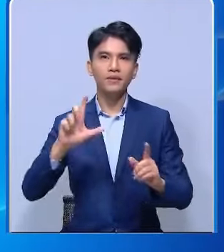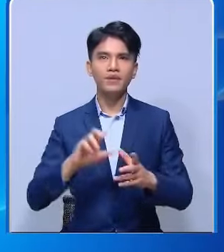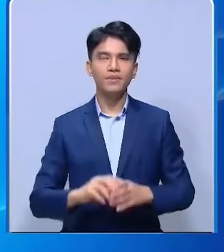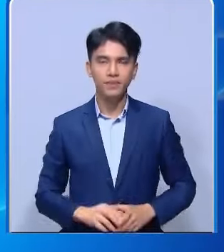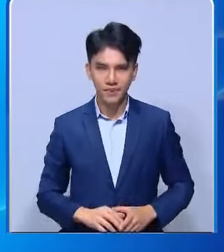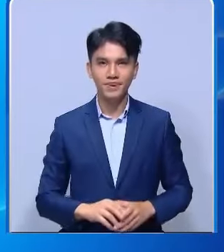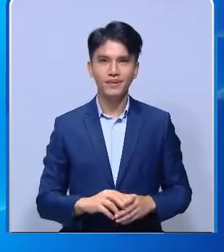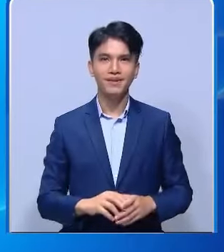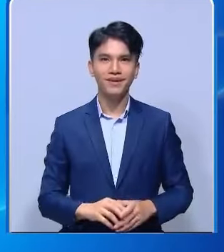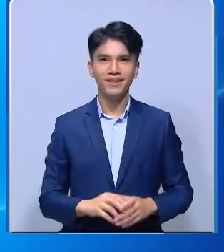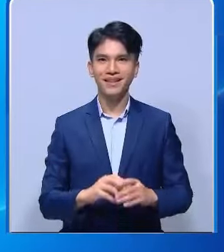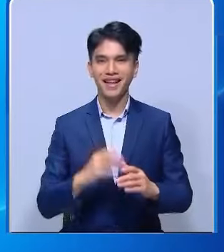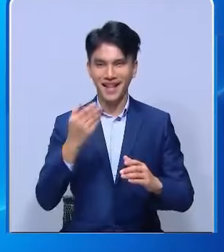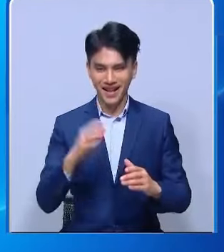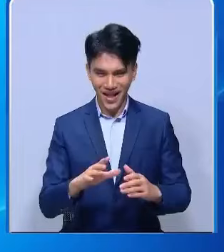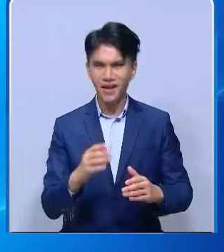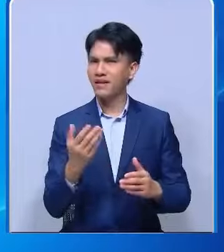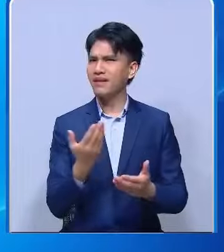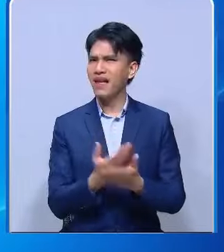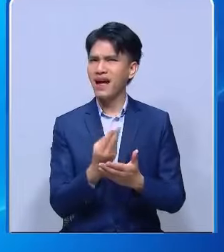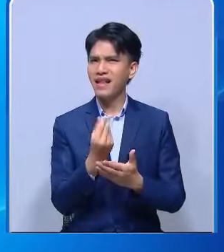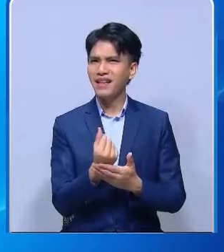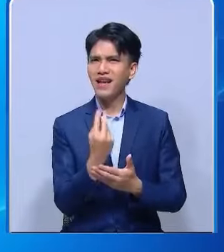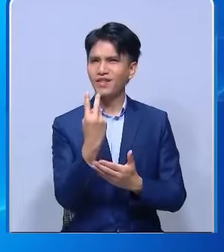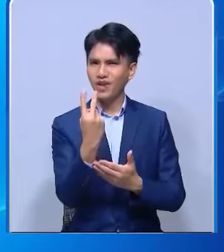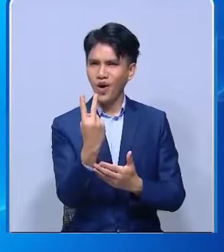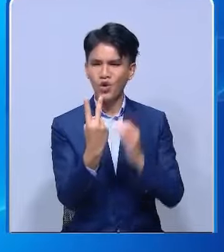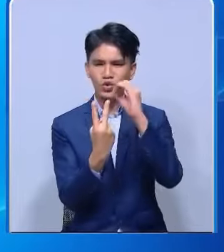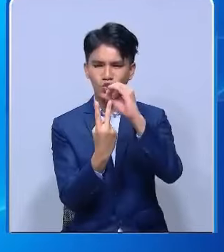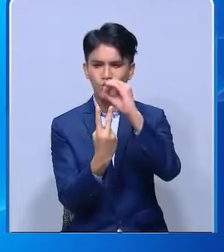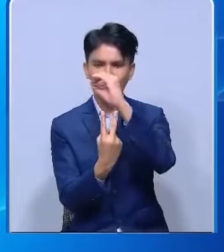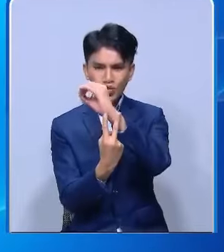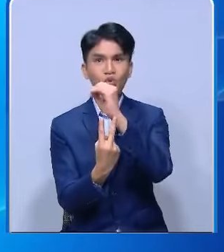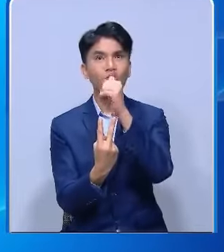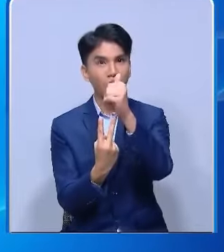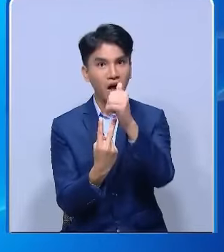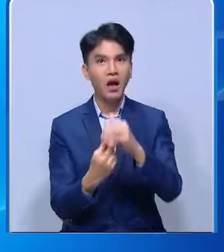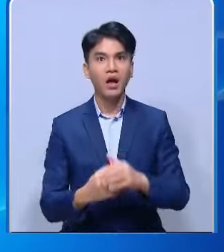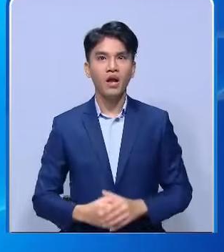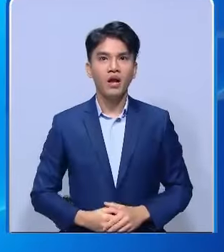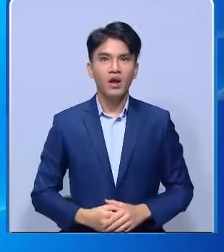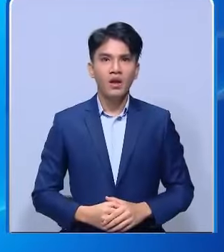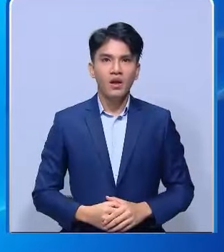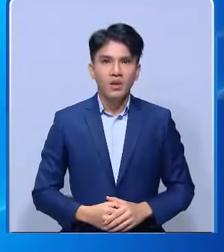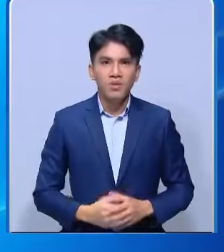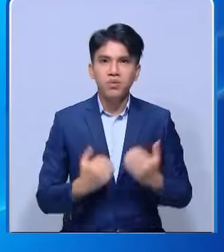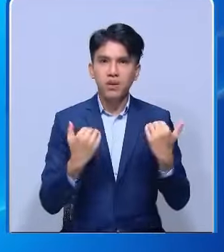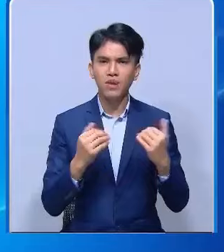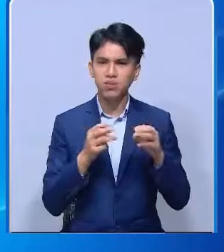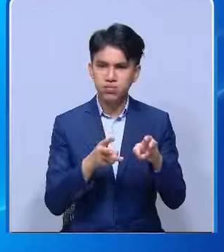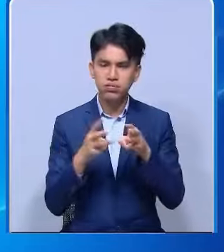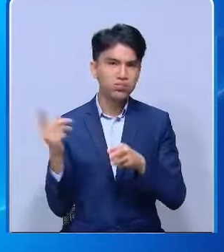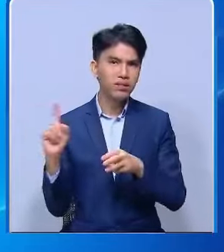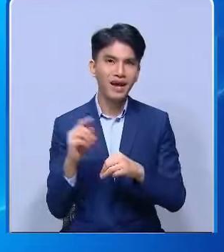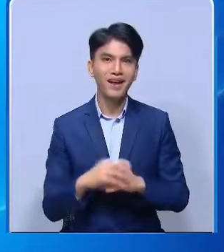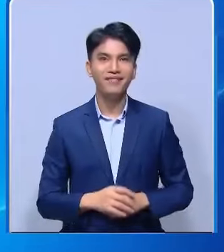อนๆแถมยังได้ค่าขนมเป็นเลขท้าย2ตัว00มาอีก2ใบแน่มีเคล็ดลับอะไรเนี่ยครับคุณ